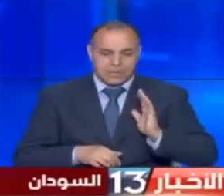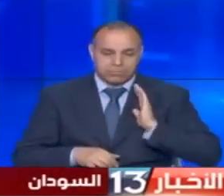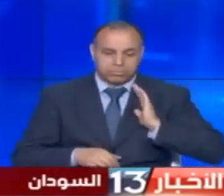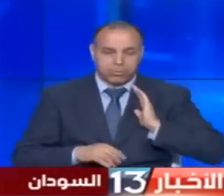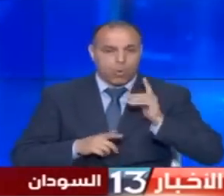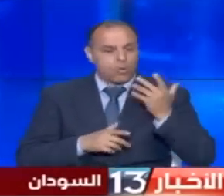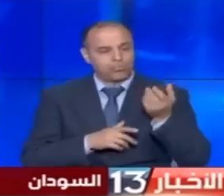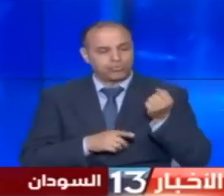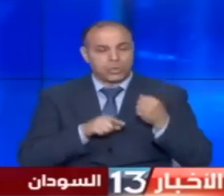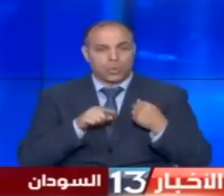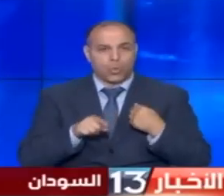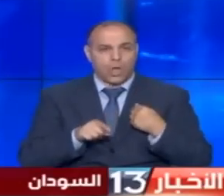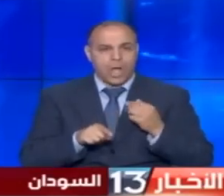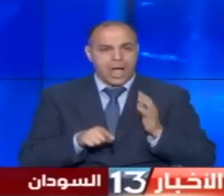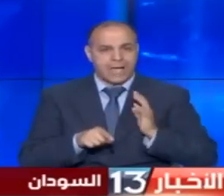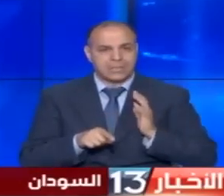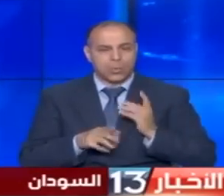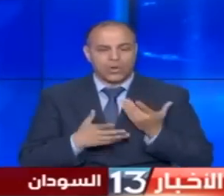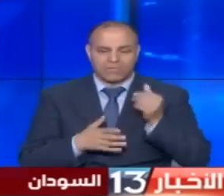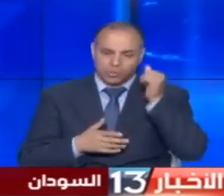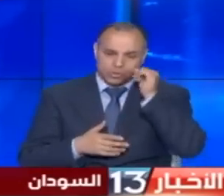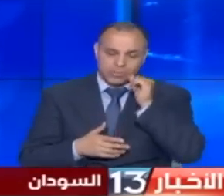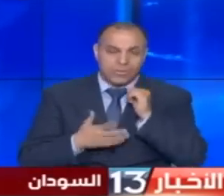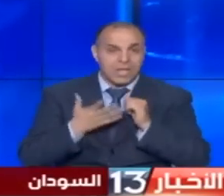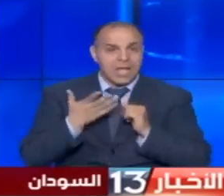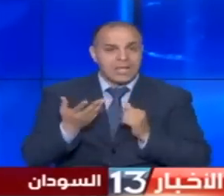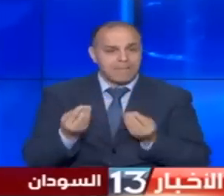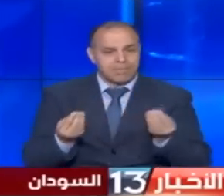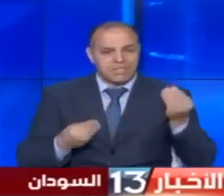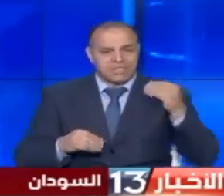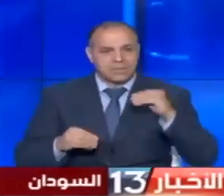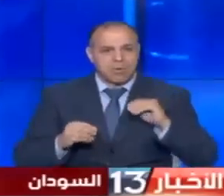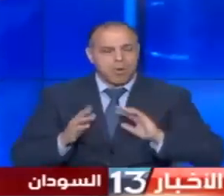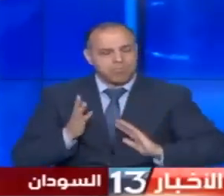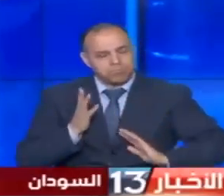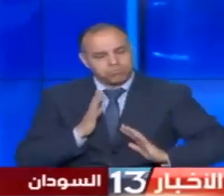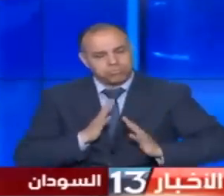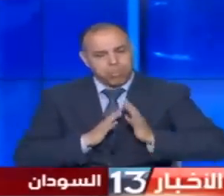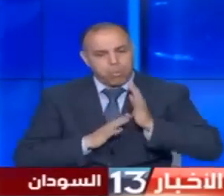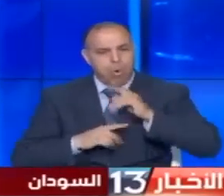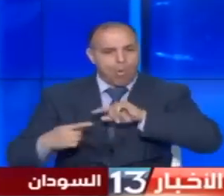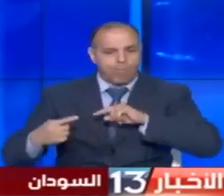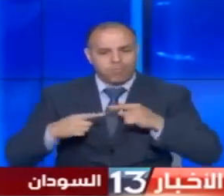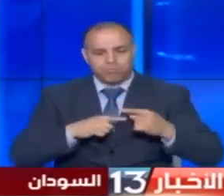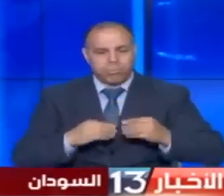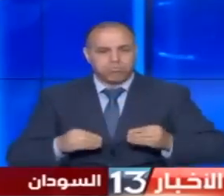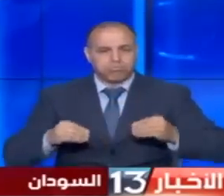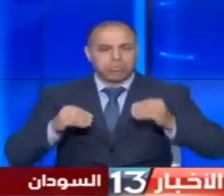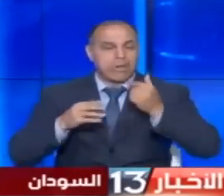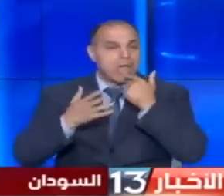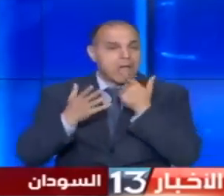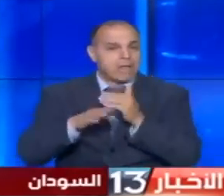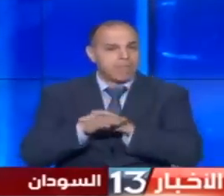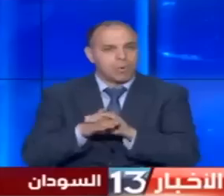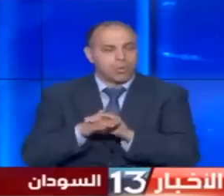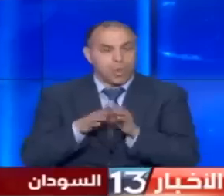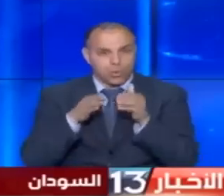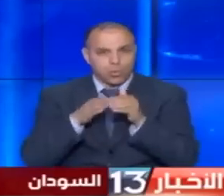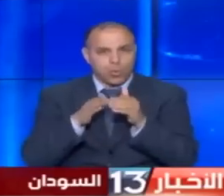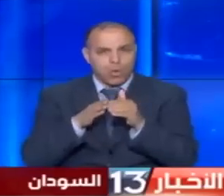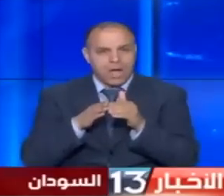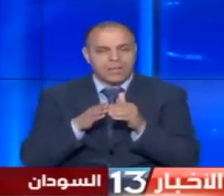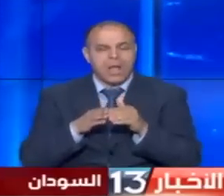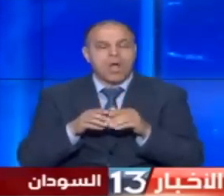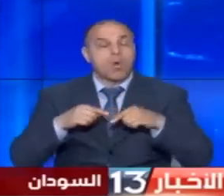الحاكم و قوى التغيير في السودان نحو مزيد من التصعيد وسط خلافات متزايده بشان المطالبه بحكم